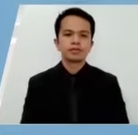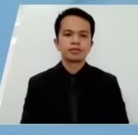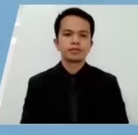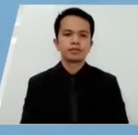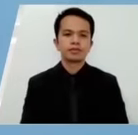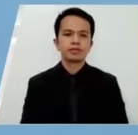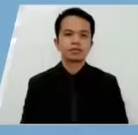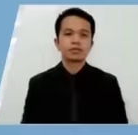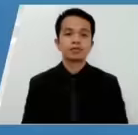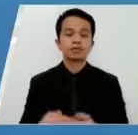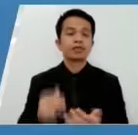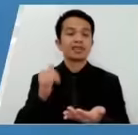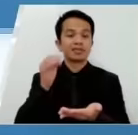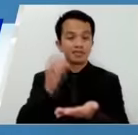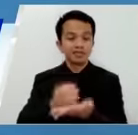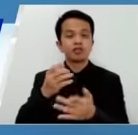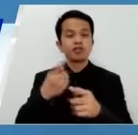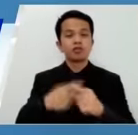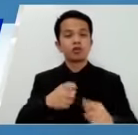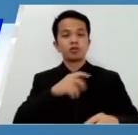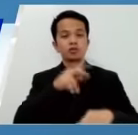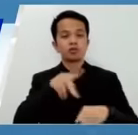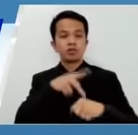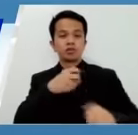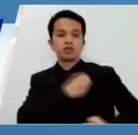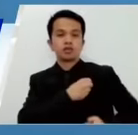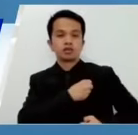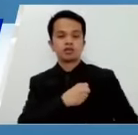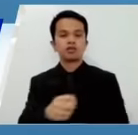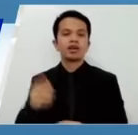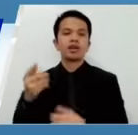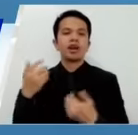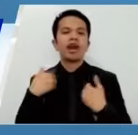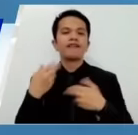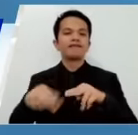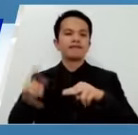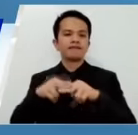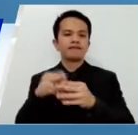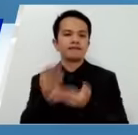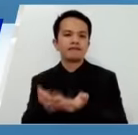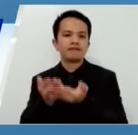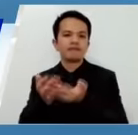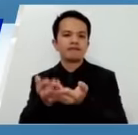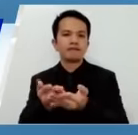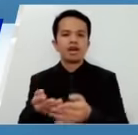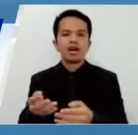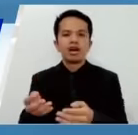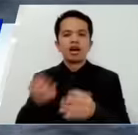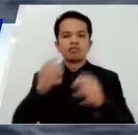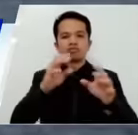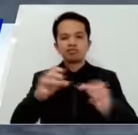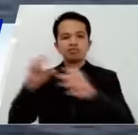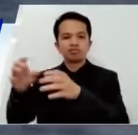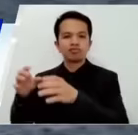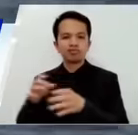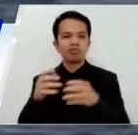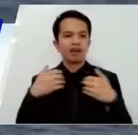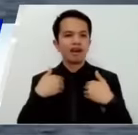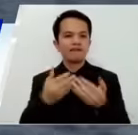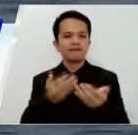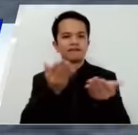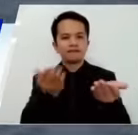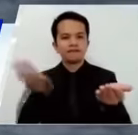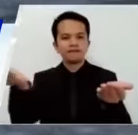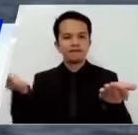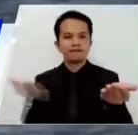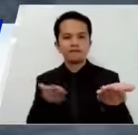Kinumpirma ng Philippine Coast Guard na 25 Chinese fishing militia ships ang nagkukumpulan ngayon sa Bajo de Masinloc. May namataan ding 2